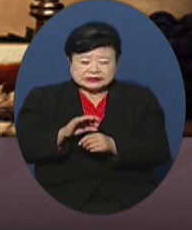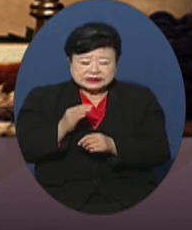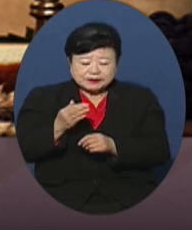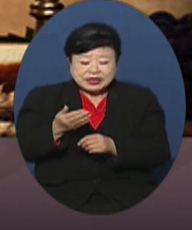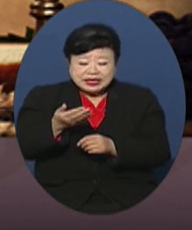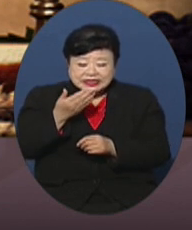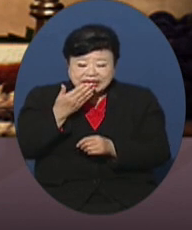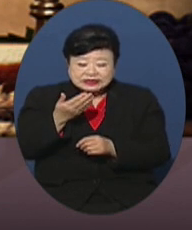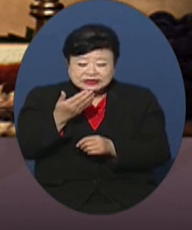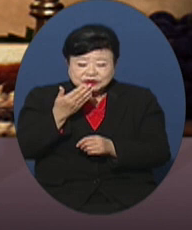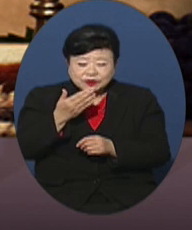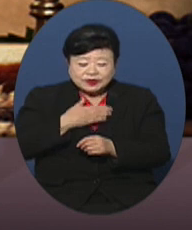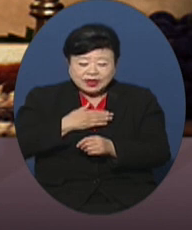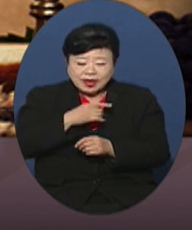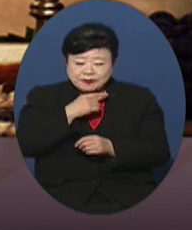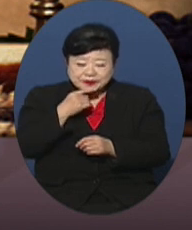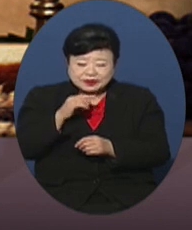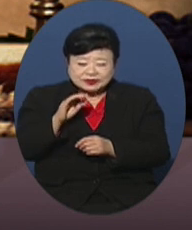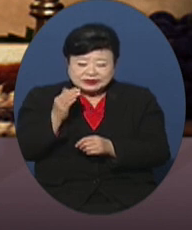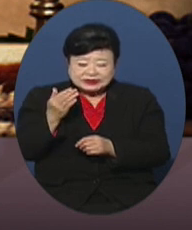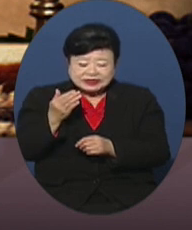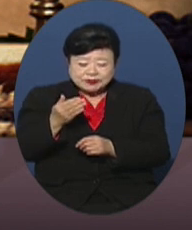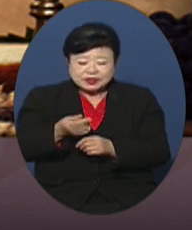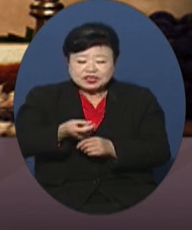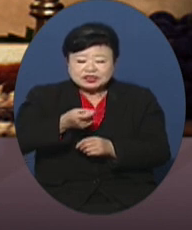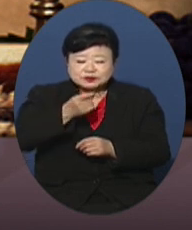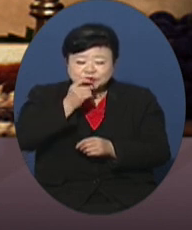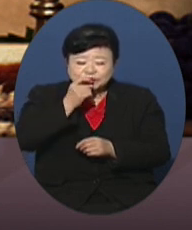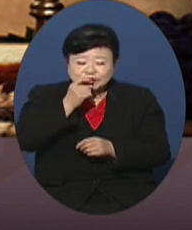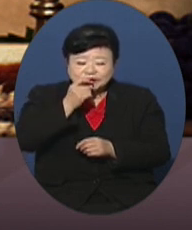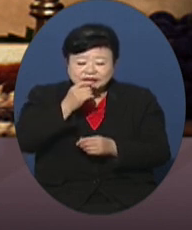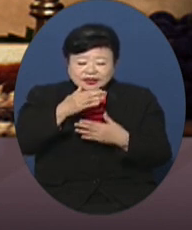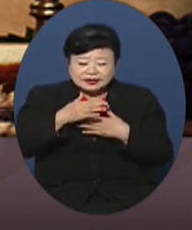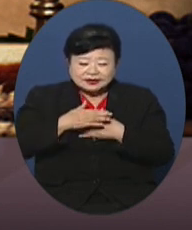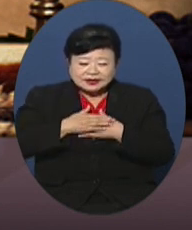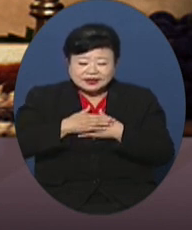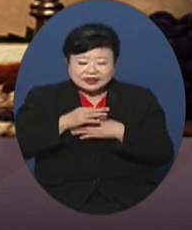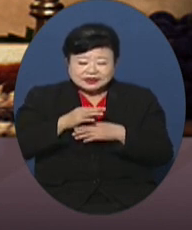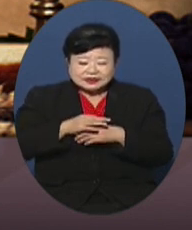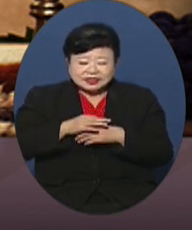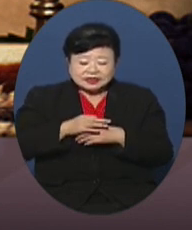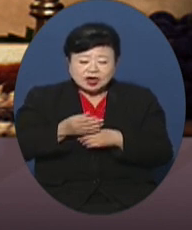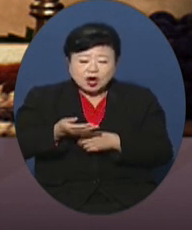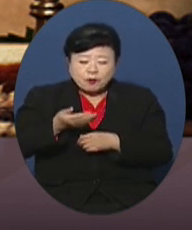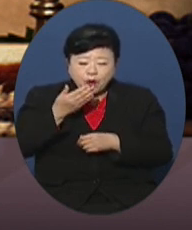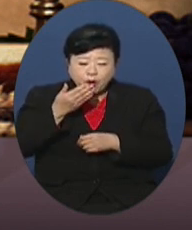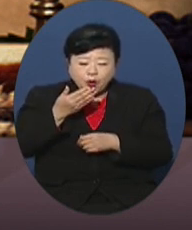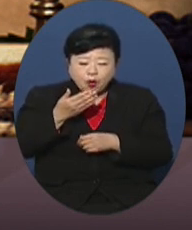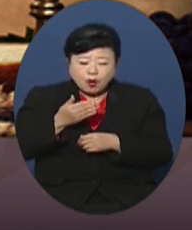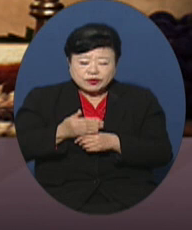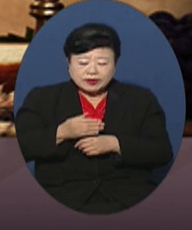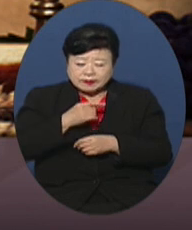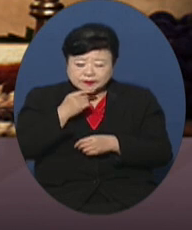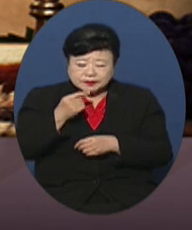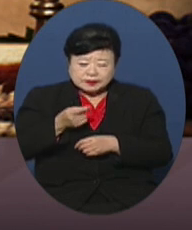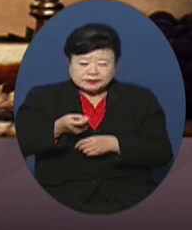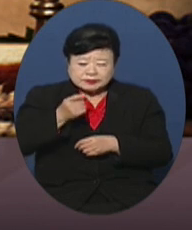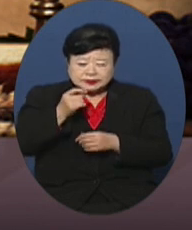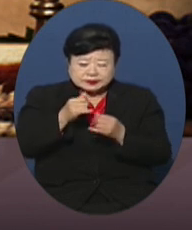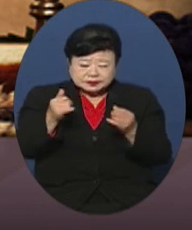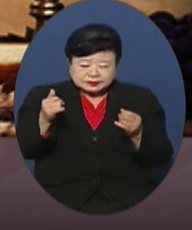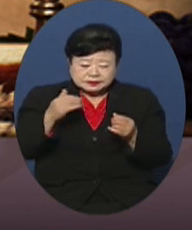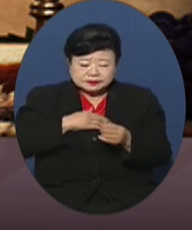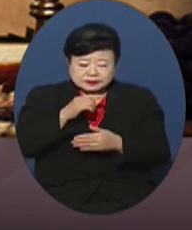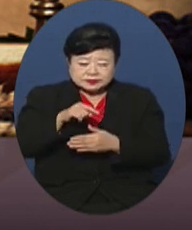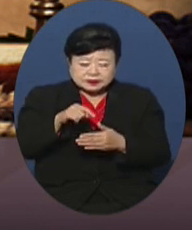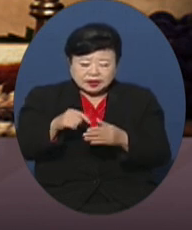다시 살리리니 내 살은 참된 양식이요 내 피는 참된 음료로다. 내 살을 먹고 내 피를